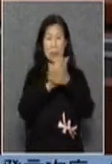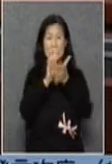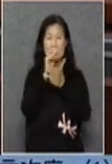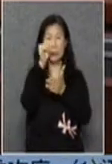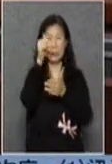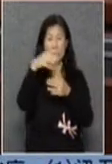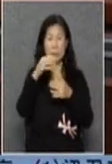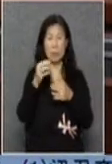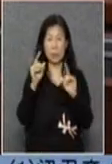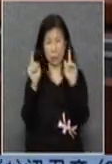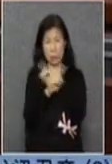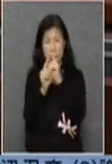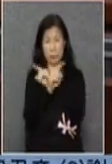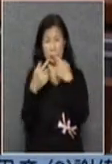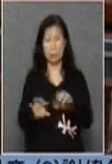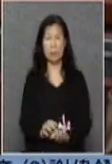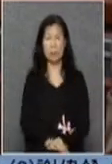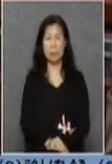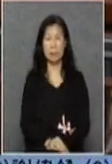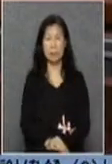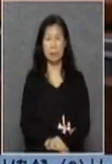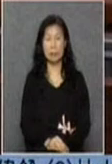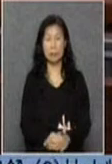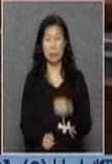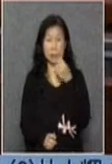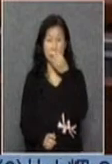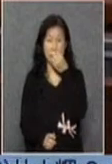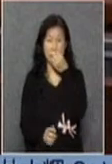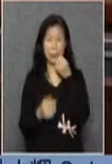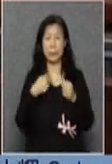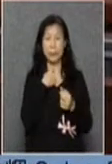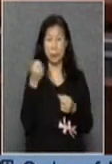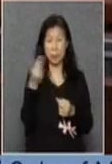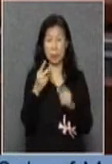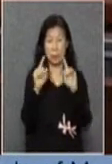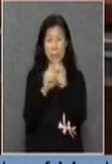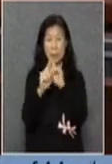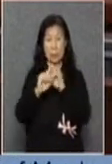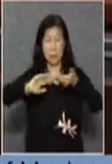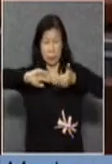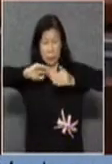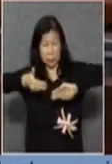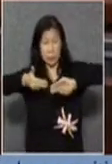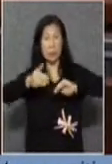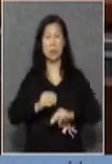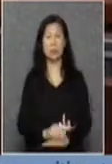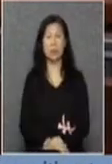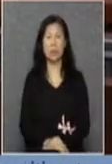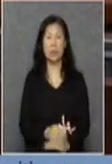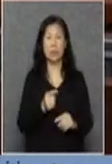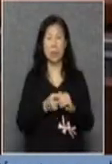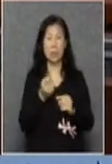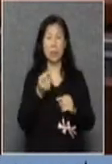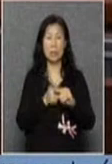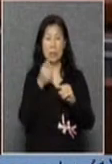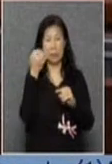咧係轉型咗。要再轉型咧，或者逆轉呢個轉型咧，其實不可能